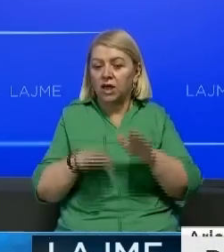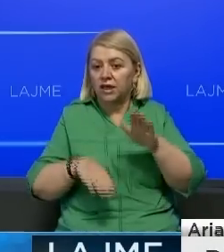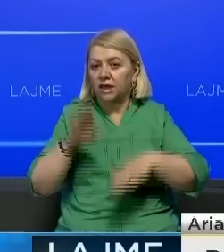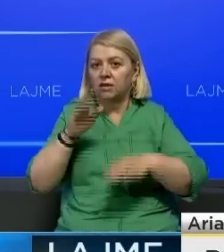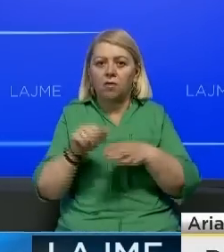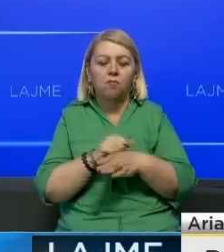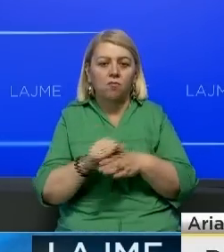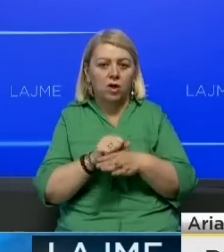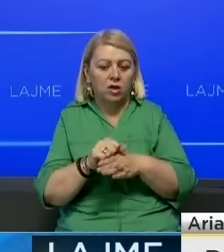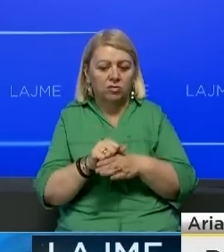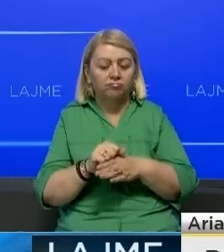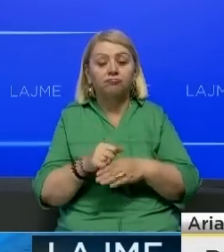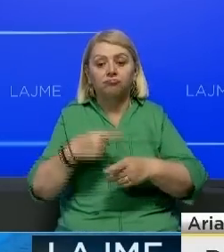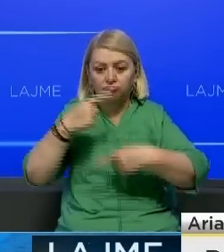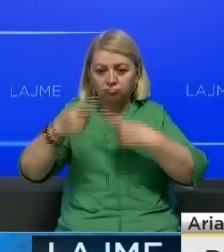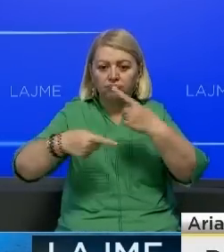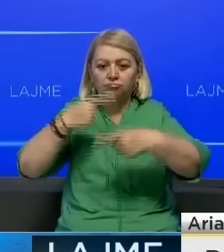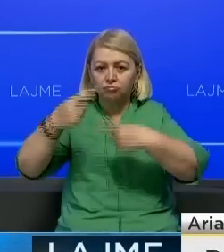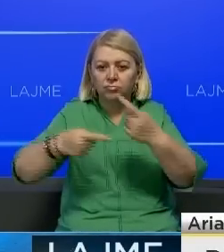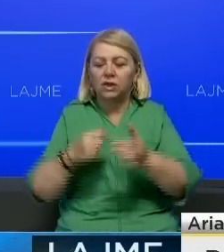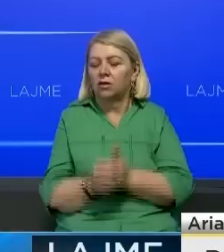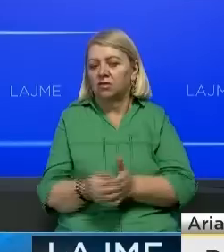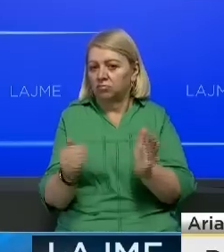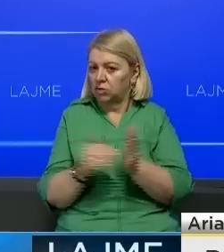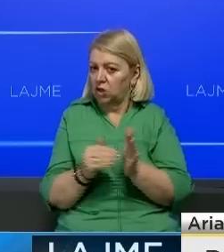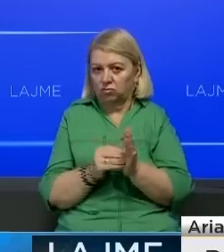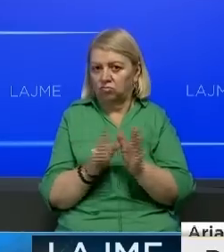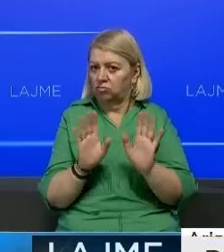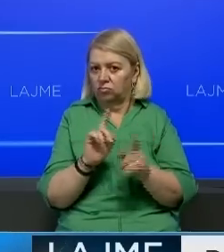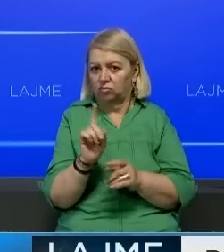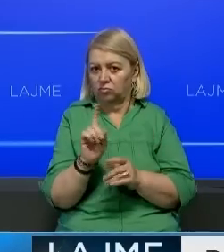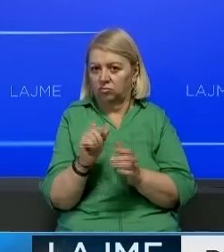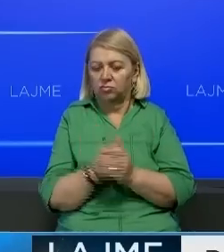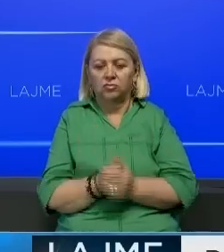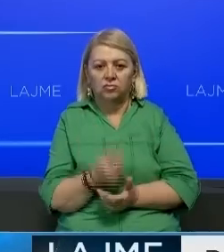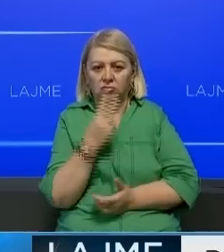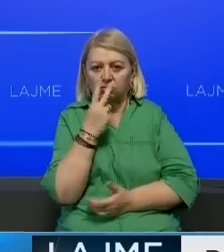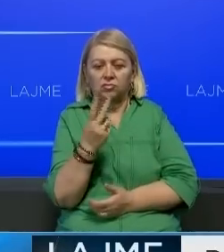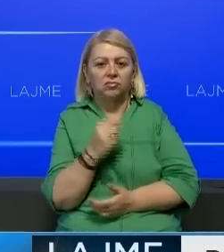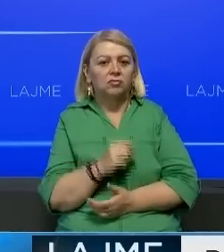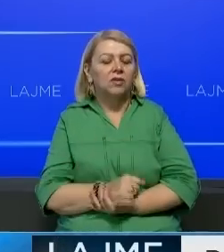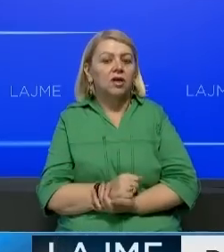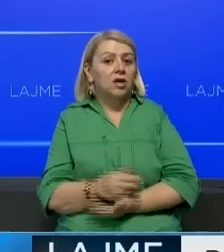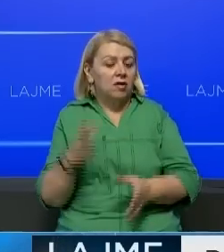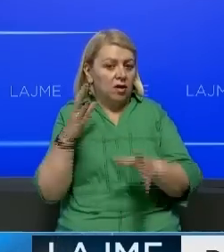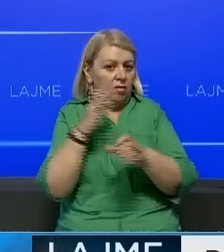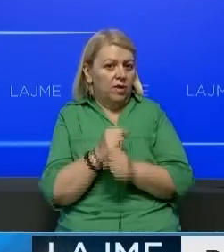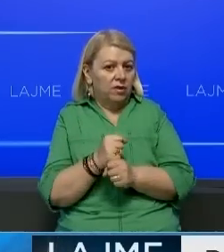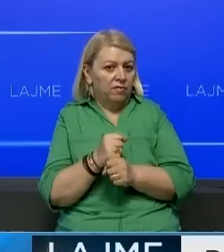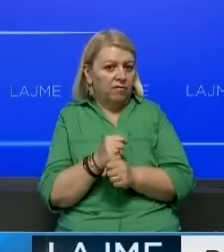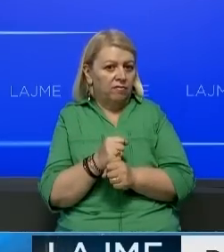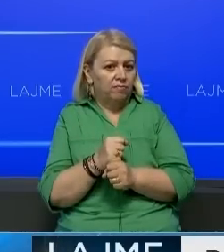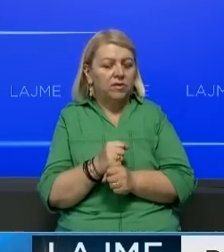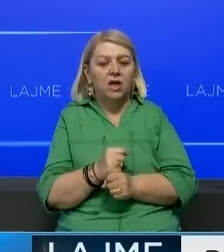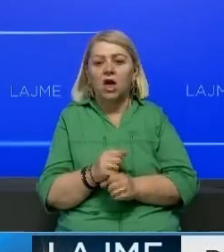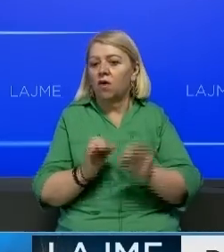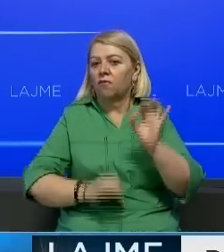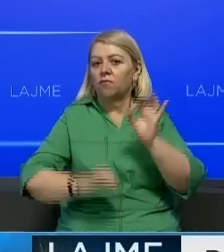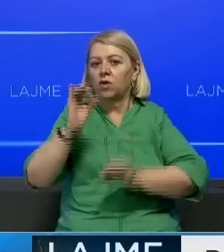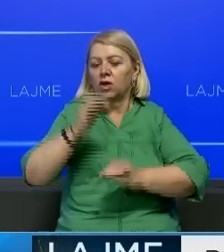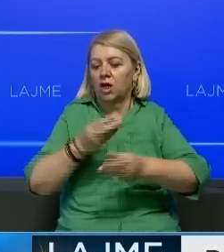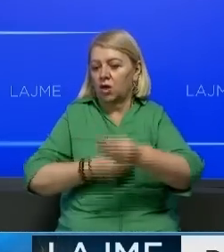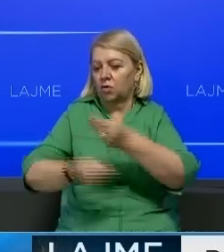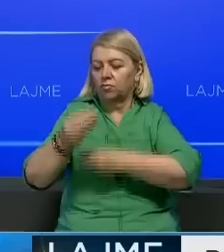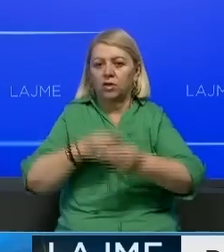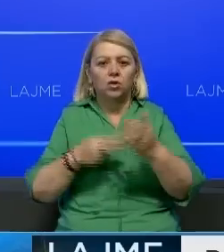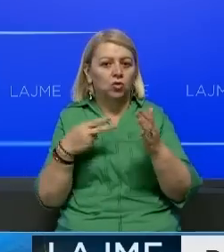muaj në muaj ndoshta është ende herët që të bëjmë një parashikim përfundimtar përsa i përket normës së rritjes ekonomike